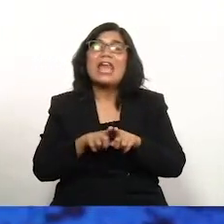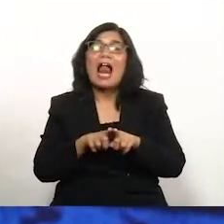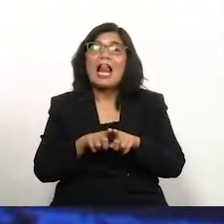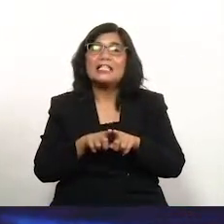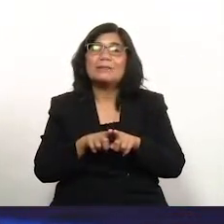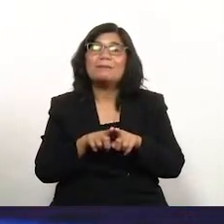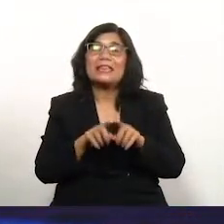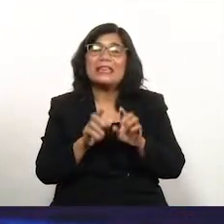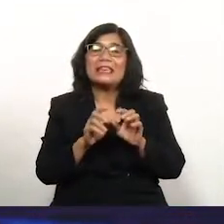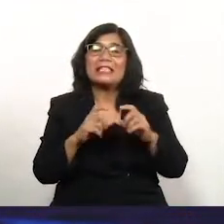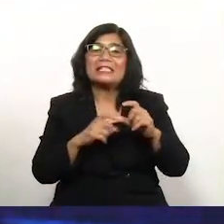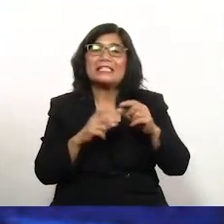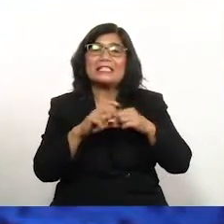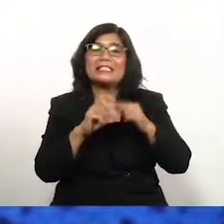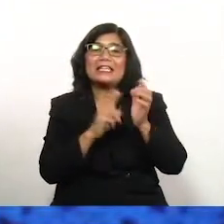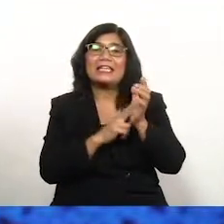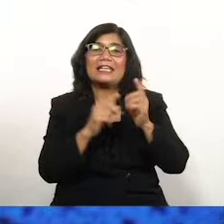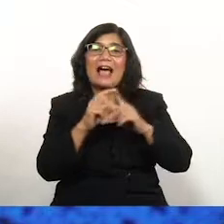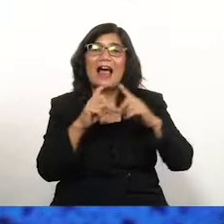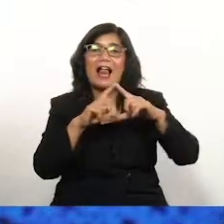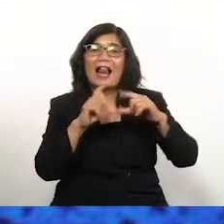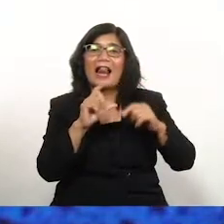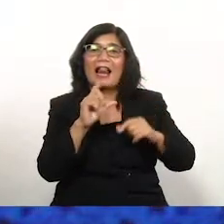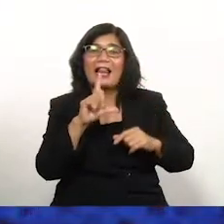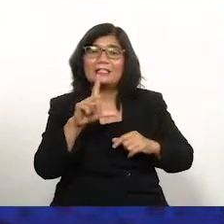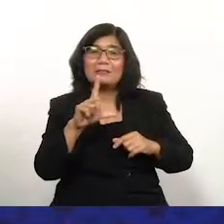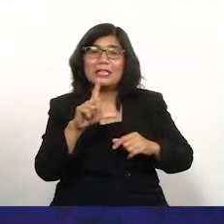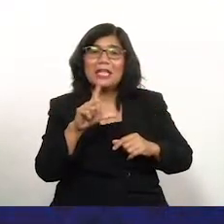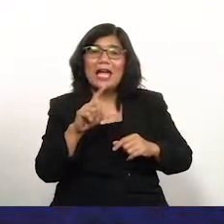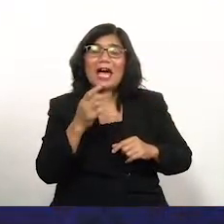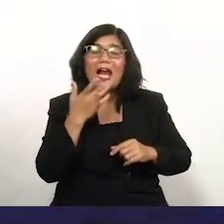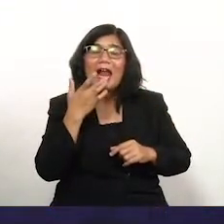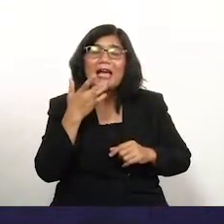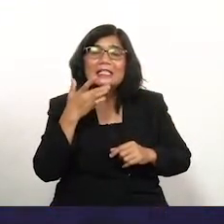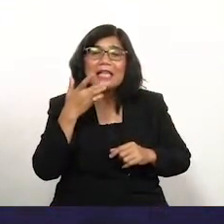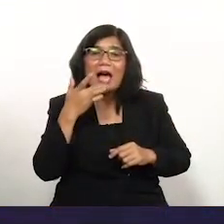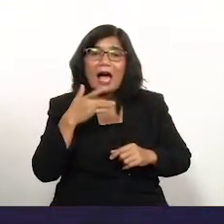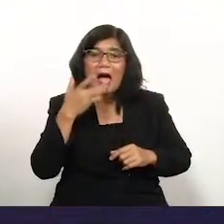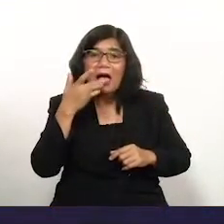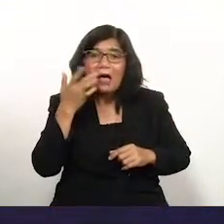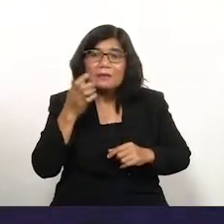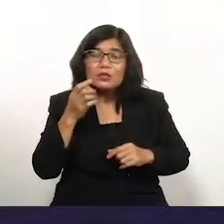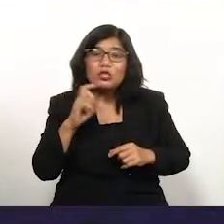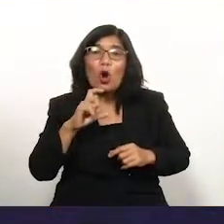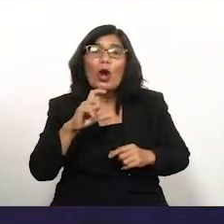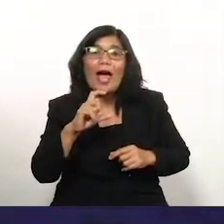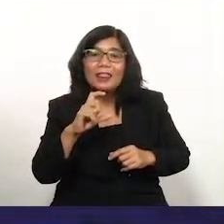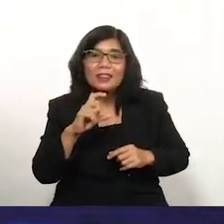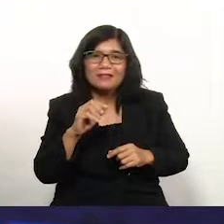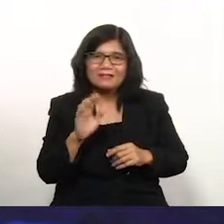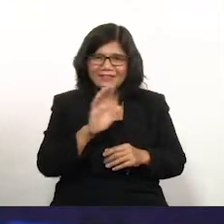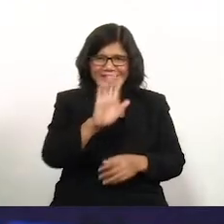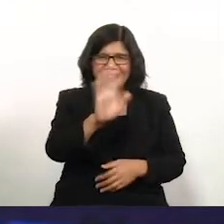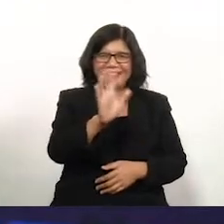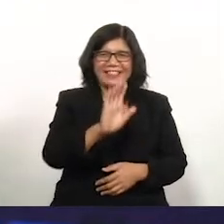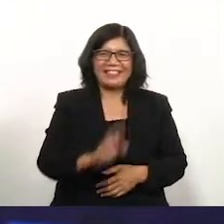Hai pikirannya tak bebalik sedekat orang Manado bila Jefri jangan memulai sesuatu Hai kalau tahu